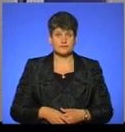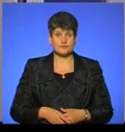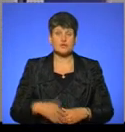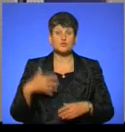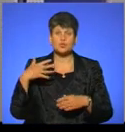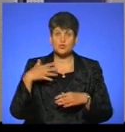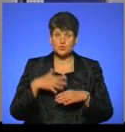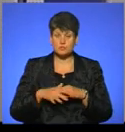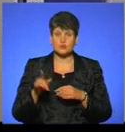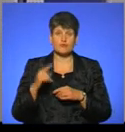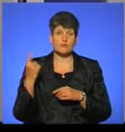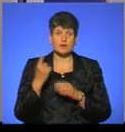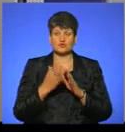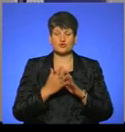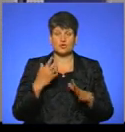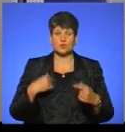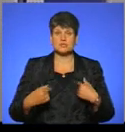що в першу чергу страждає